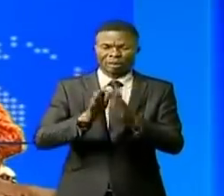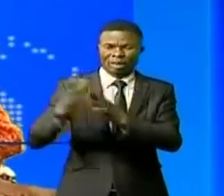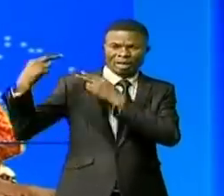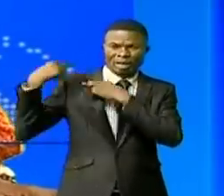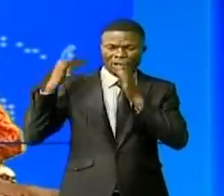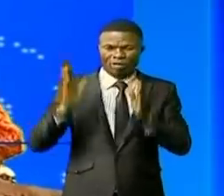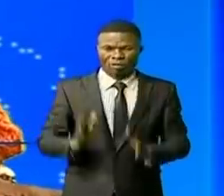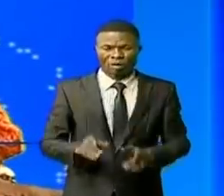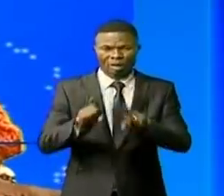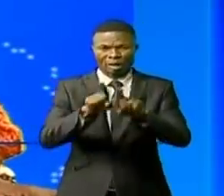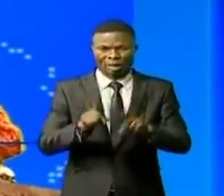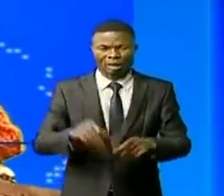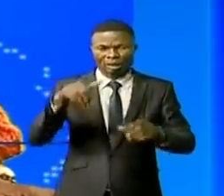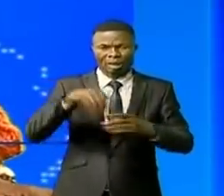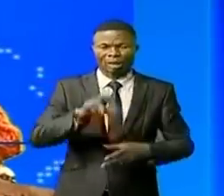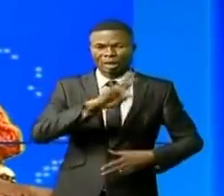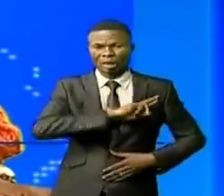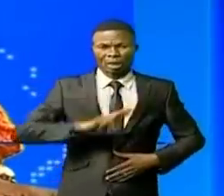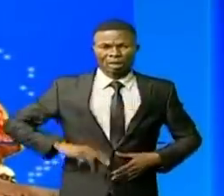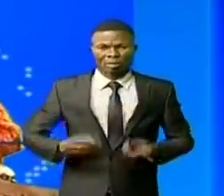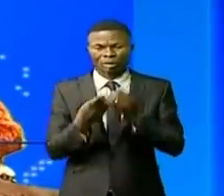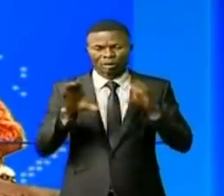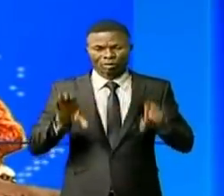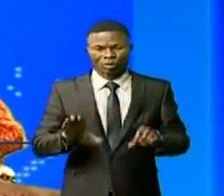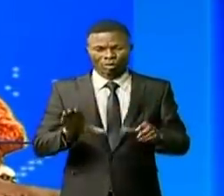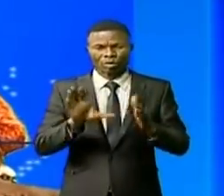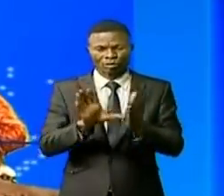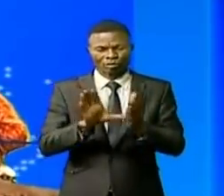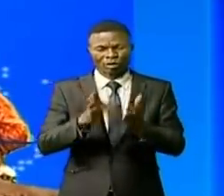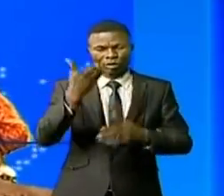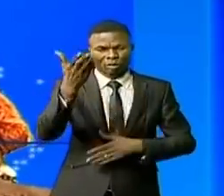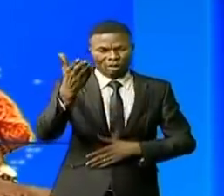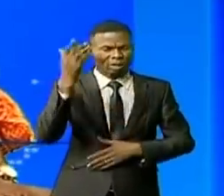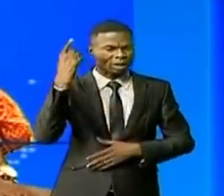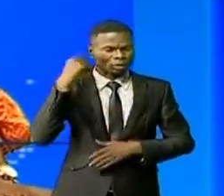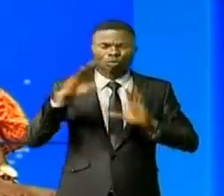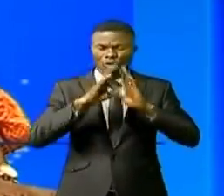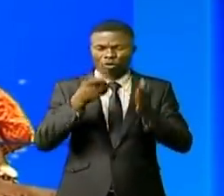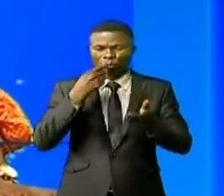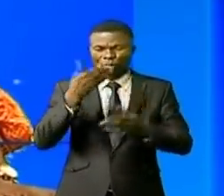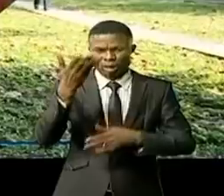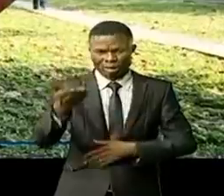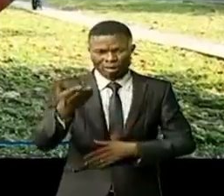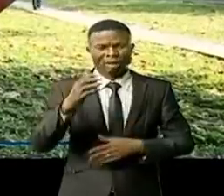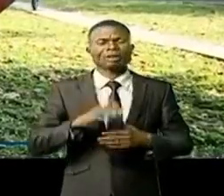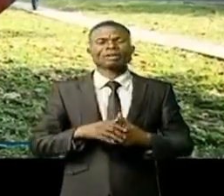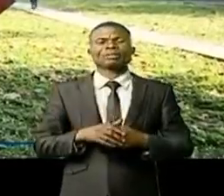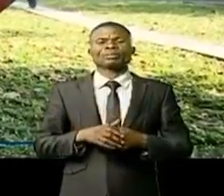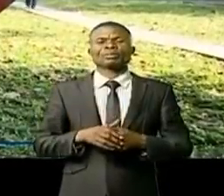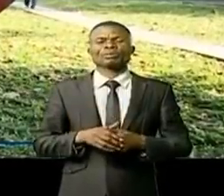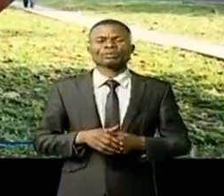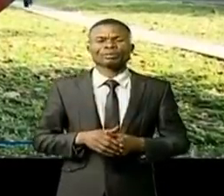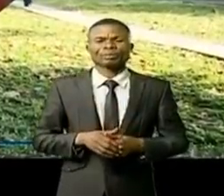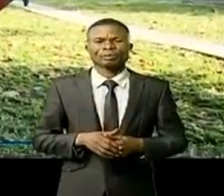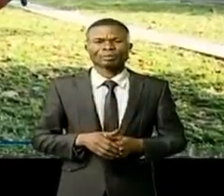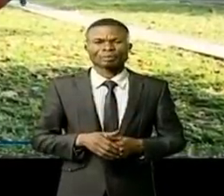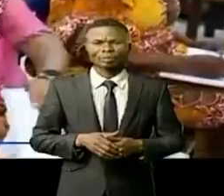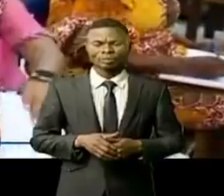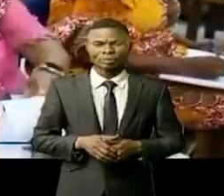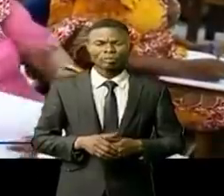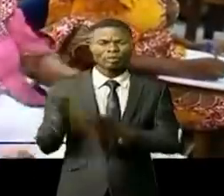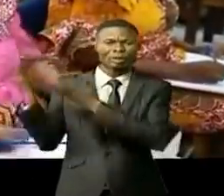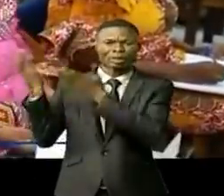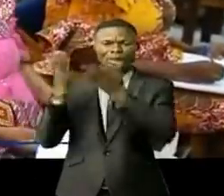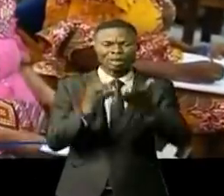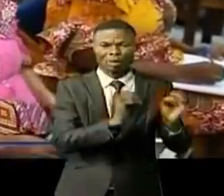et filles en République démocratique du Congo. Suzingo Echibouye et Guilain Mukunga pour le reportage. C'est dans l'objectif d'emmener les organisations